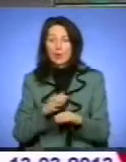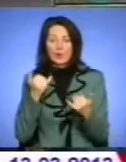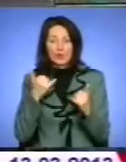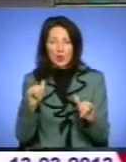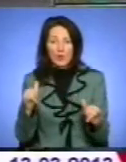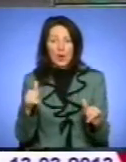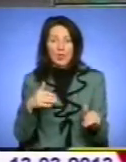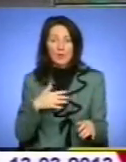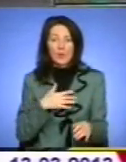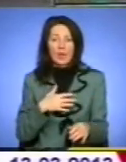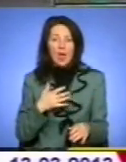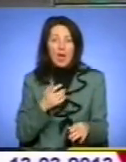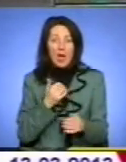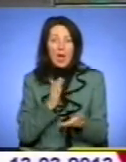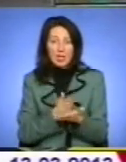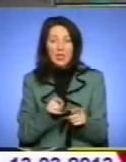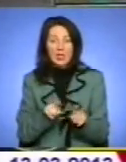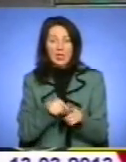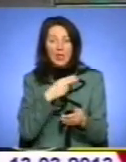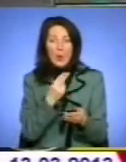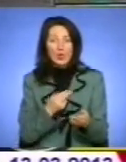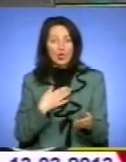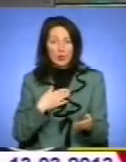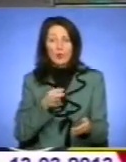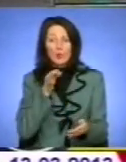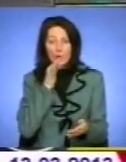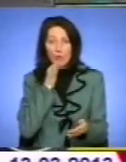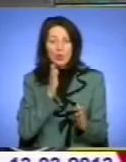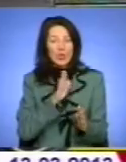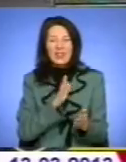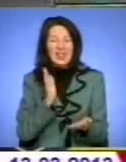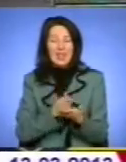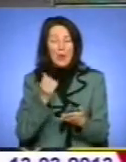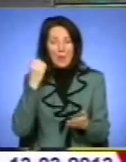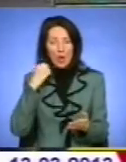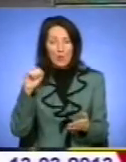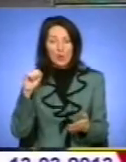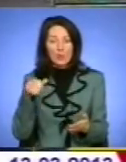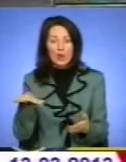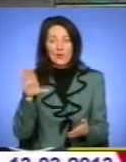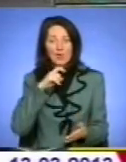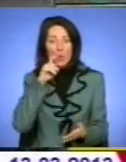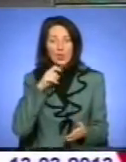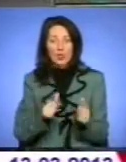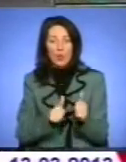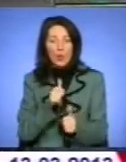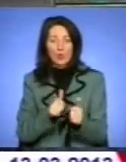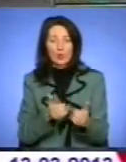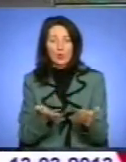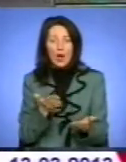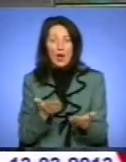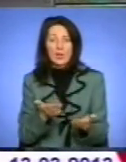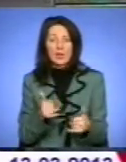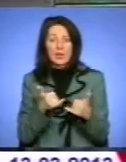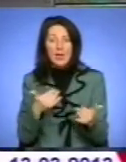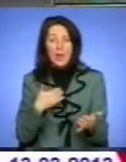дуже сподобалось. Хоч вони не перемогли, не стали переможцями всеукраїнського конкурсу, але